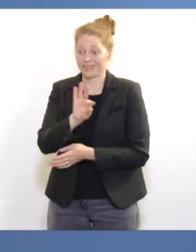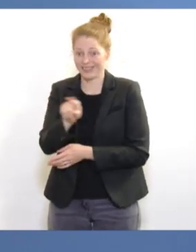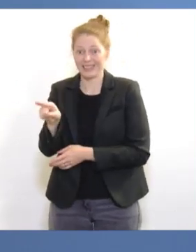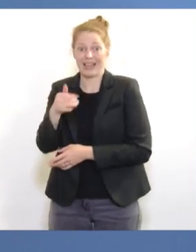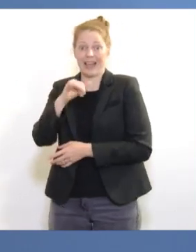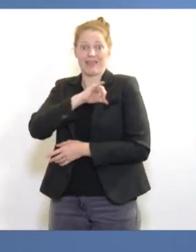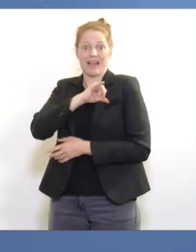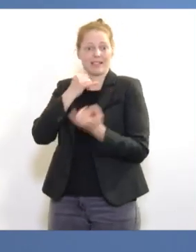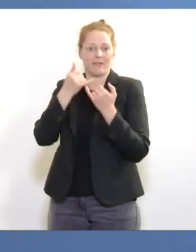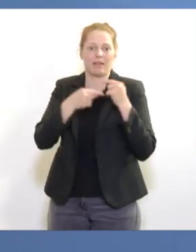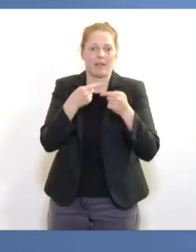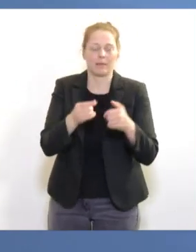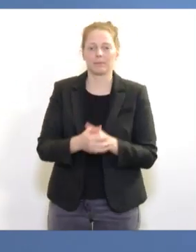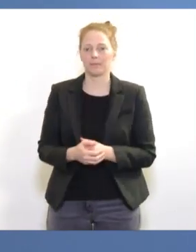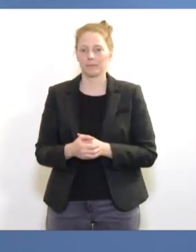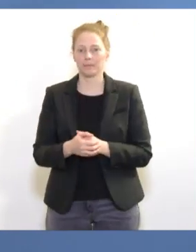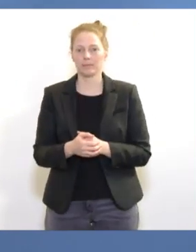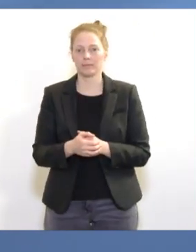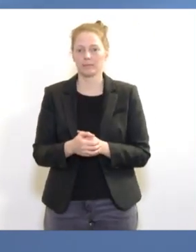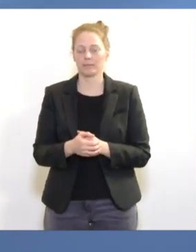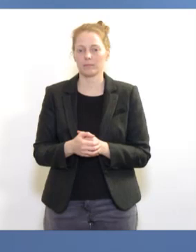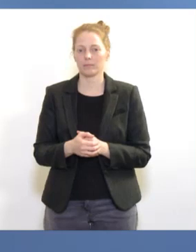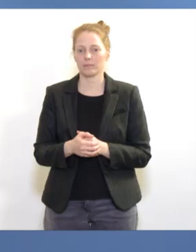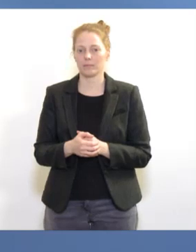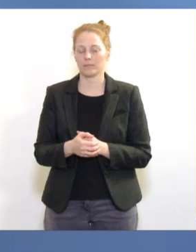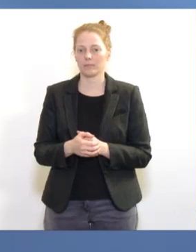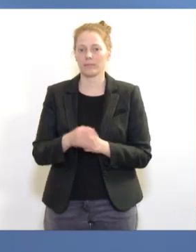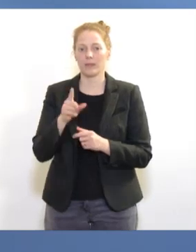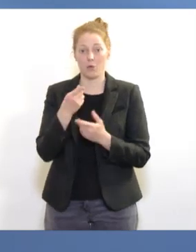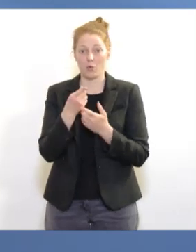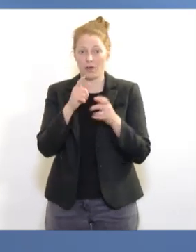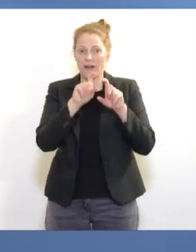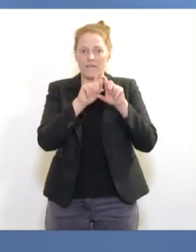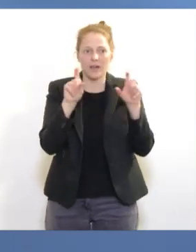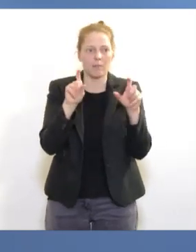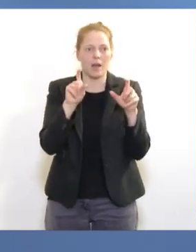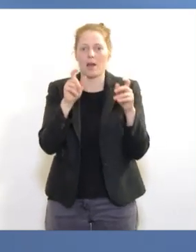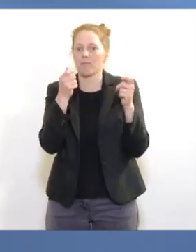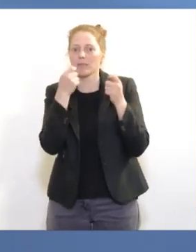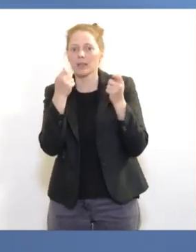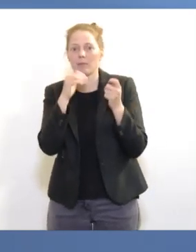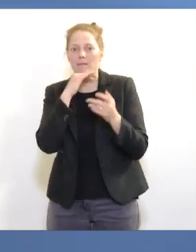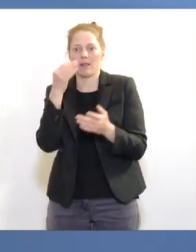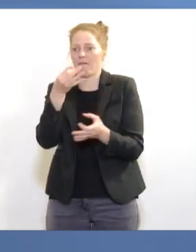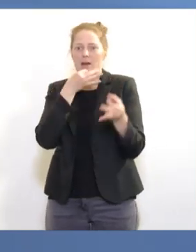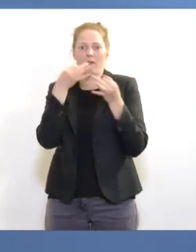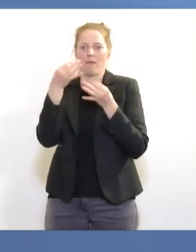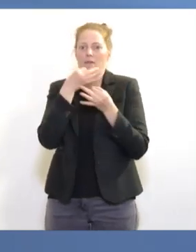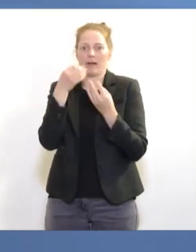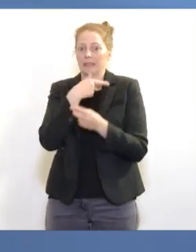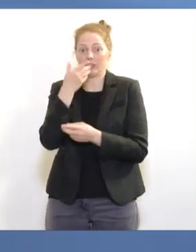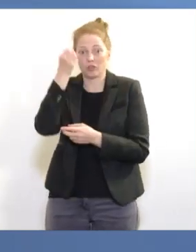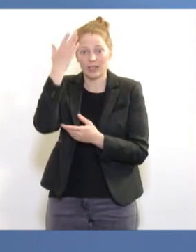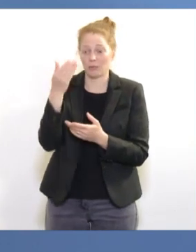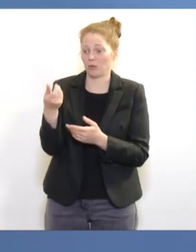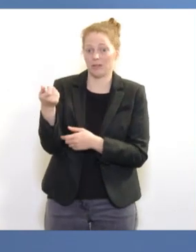besonders. Dann bleiben noch eine ganze Reihe von Fragen von Seiten von den Betrieben, ob wir den Betrieben, der Independenten, die als